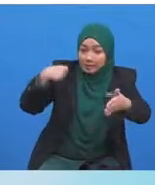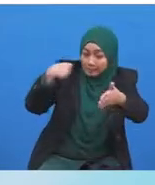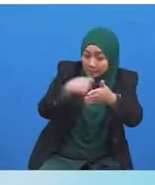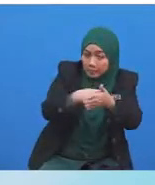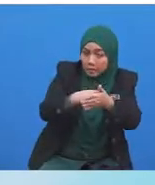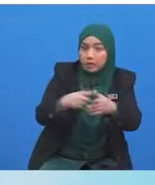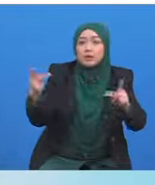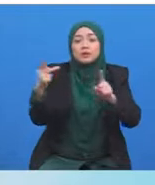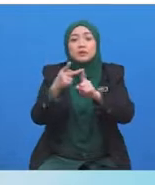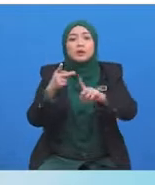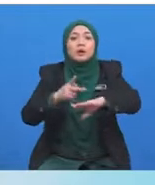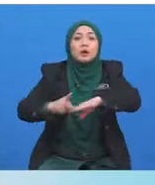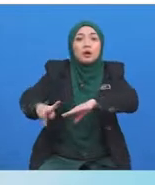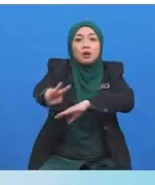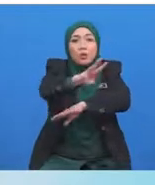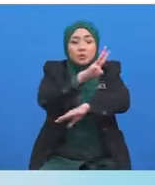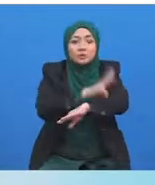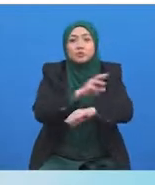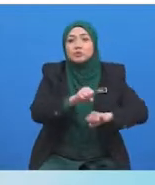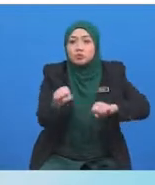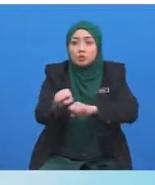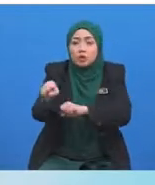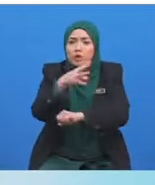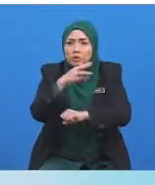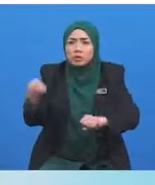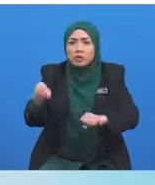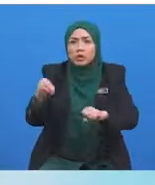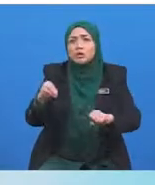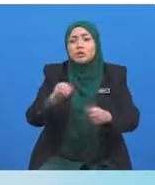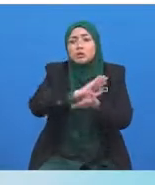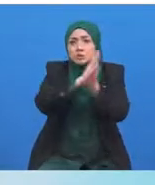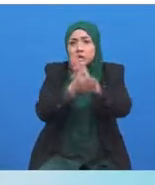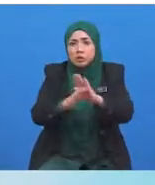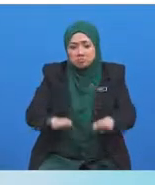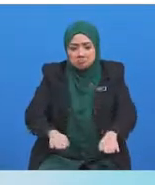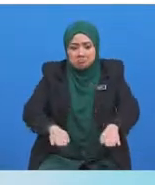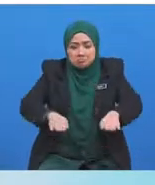yang menyebabkan proses pemendapan berlaku dengan lebih giat.